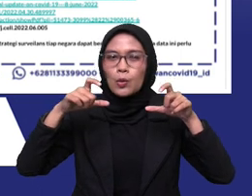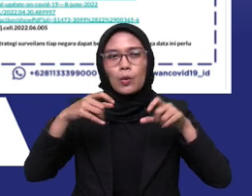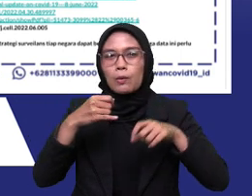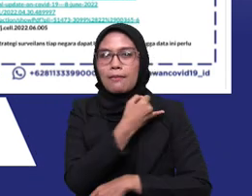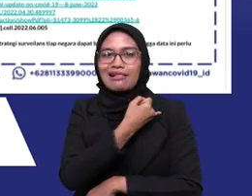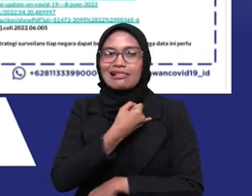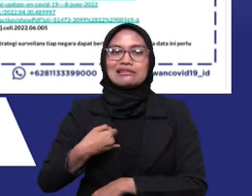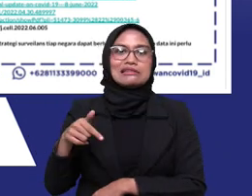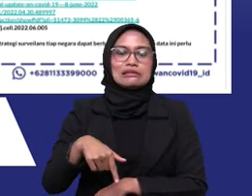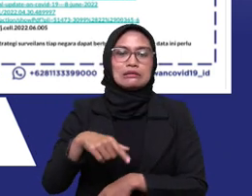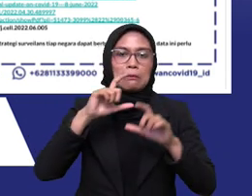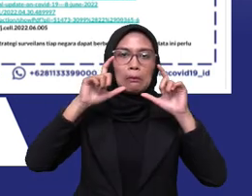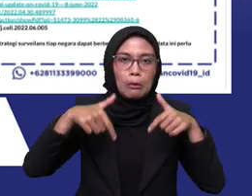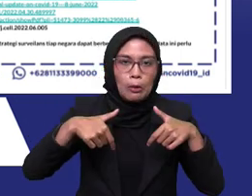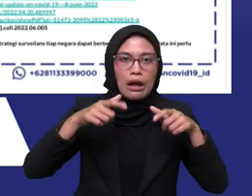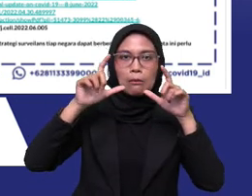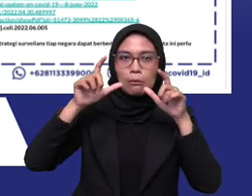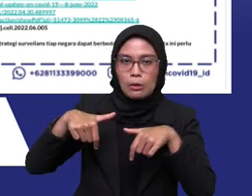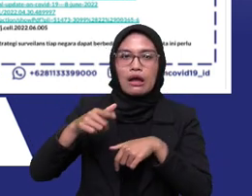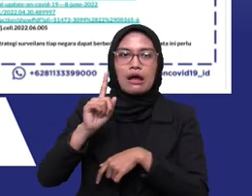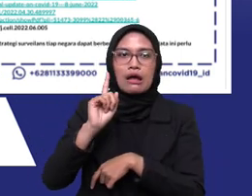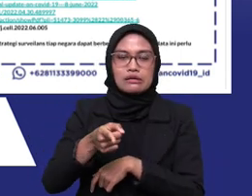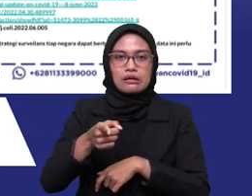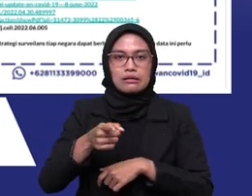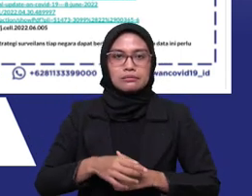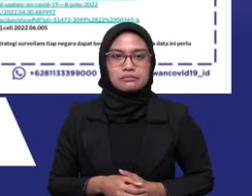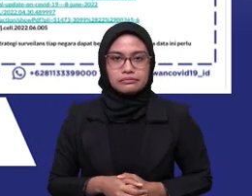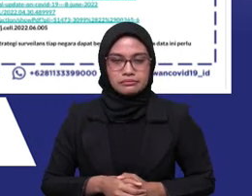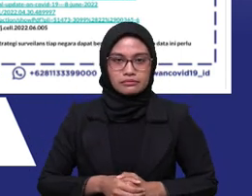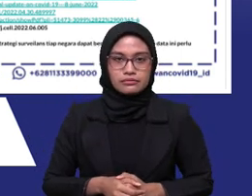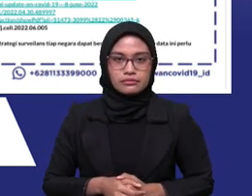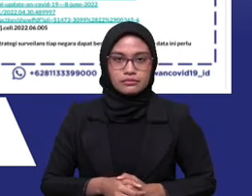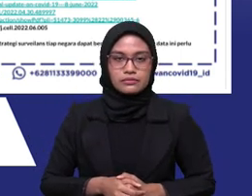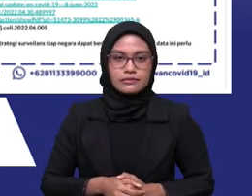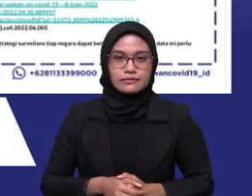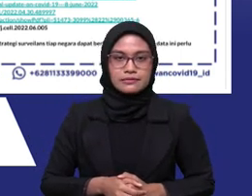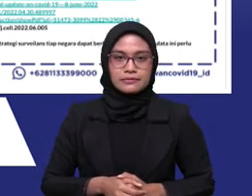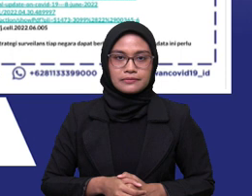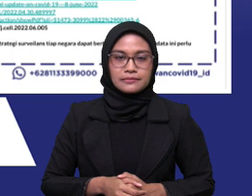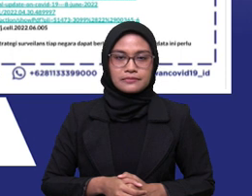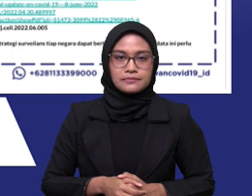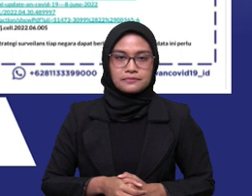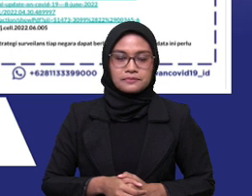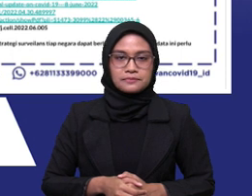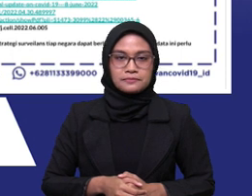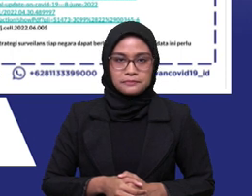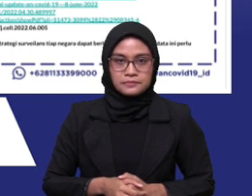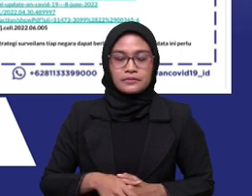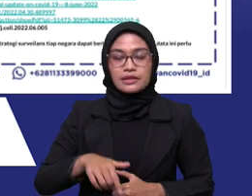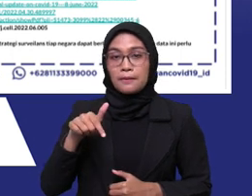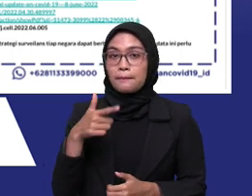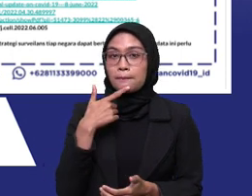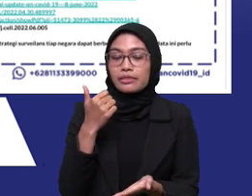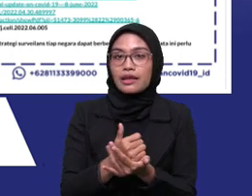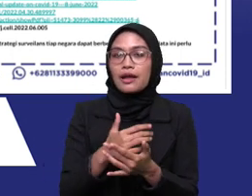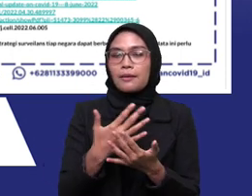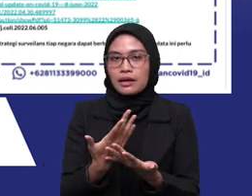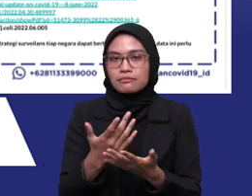sedih siplin saat kasus mengalami peningkatan yang lalu Selain itu penting juga bagi kita untuk